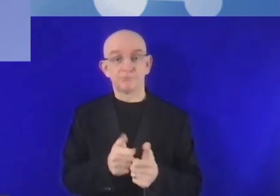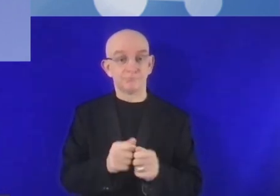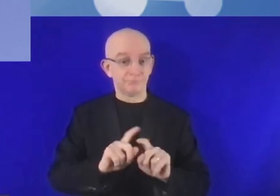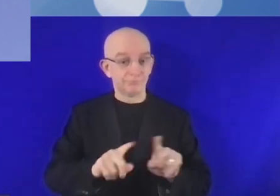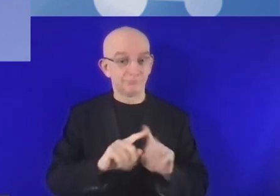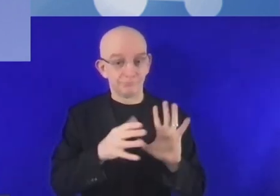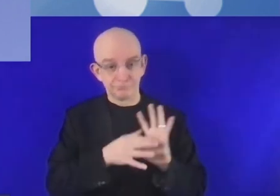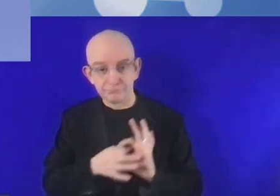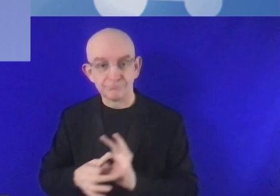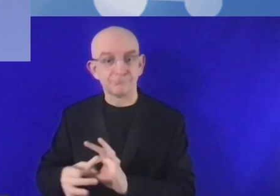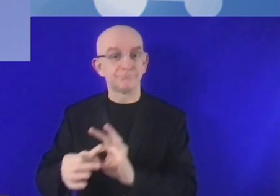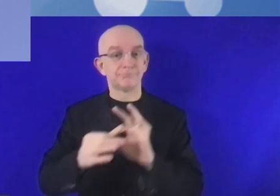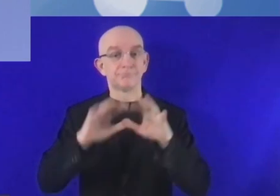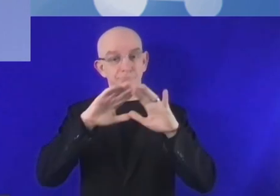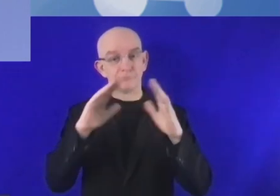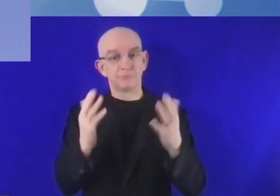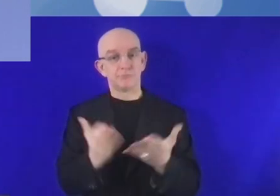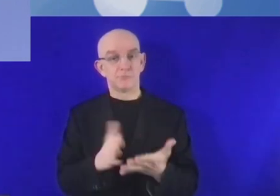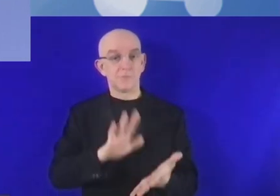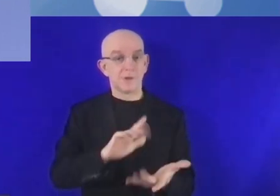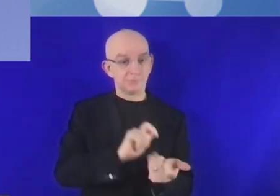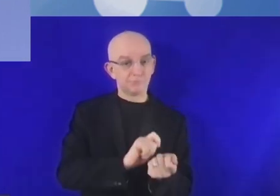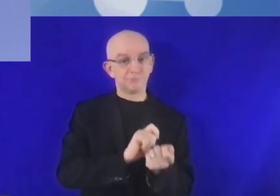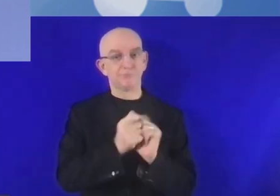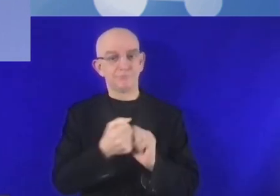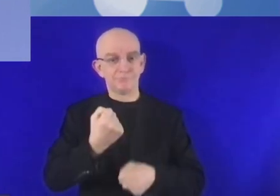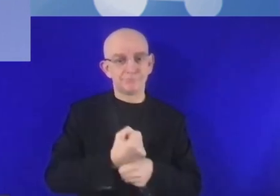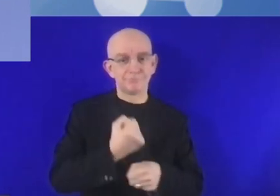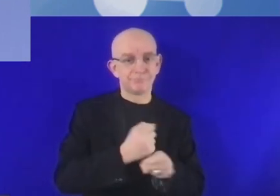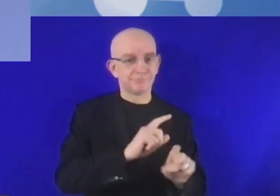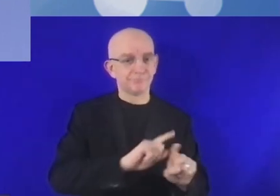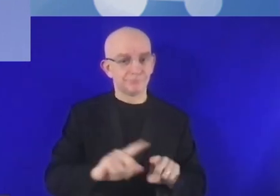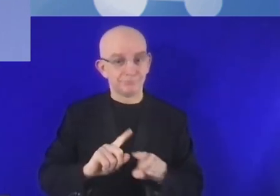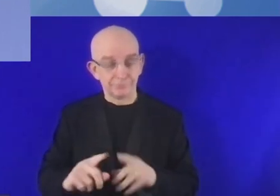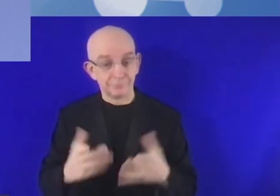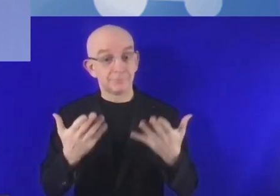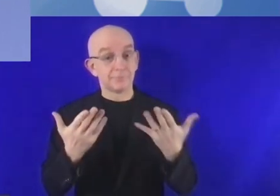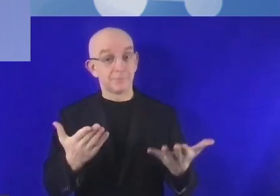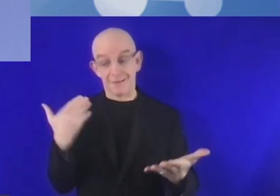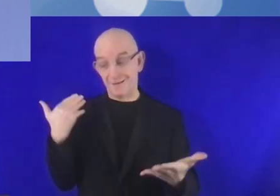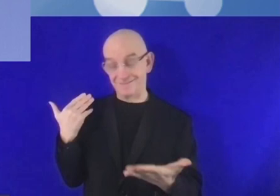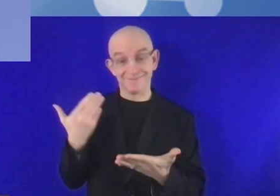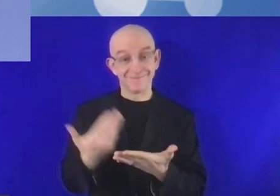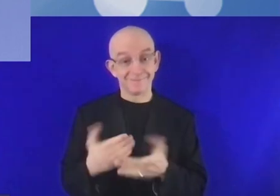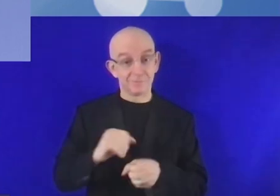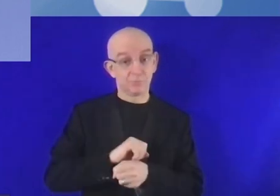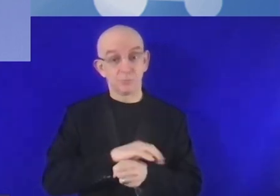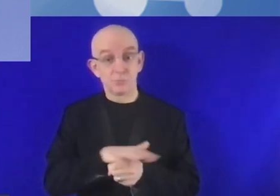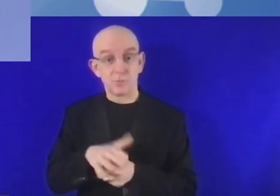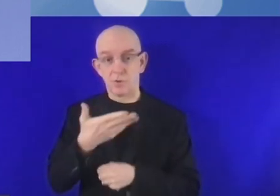wszystkich użytkowników i tworzy jedną społeczność. W czasie